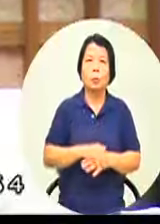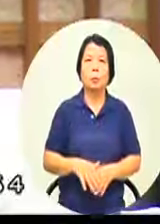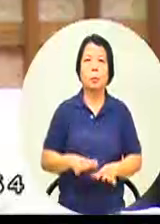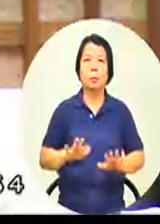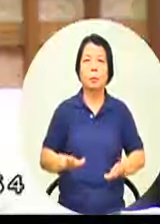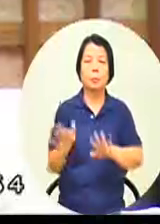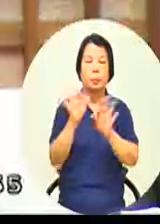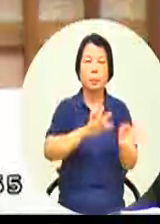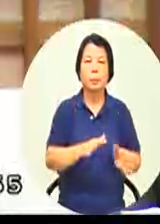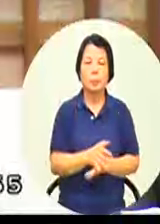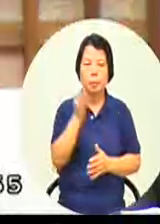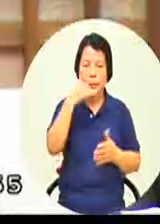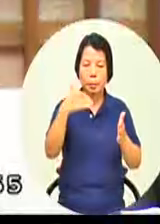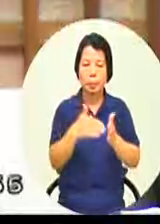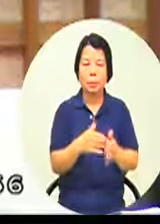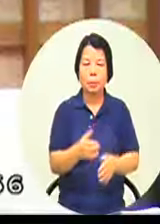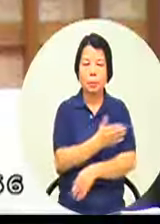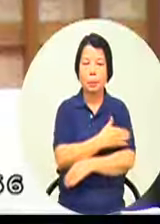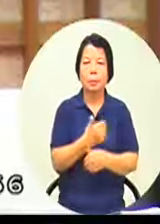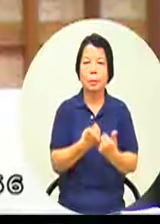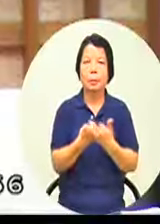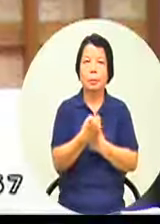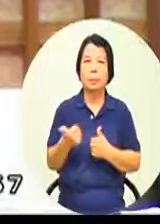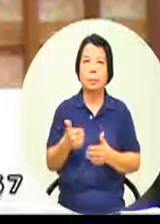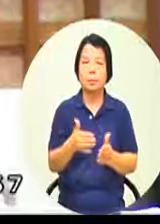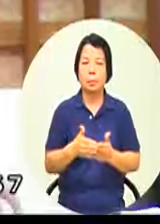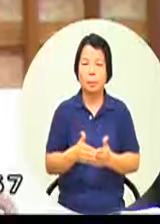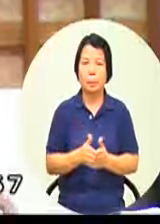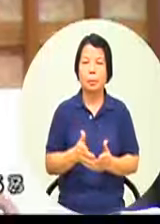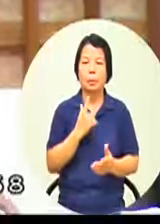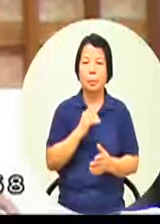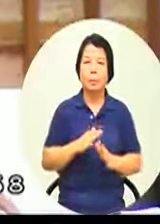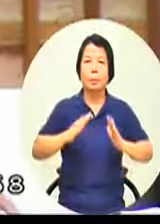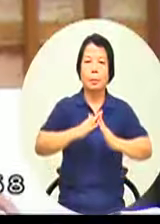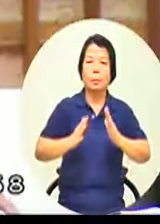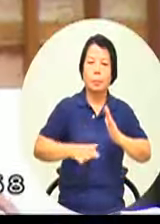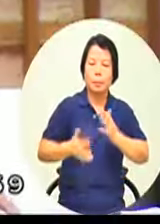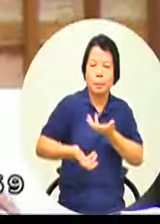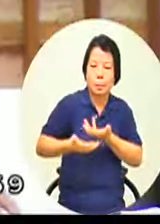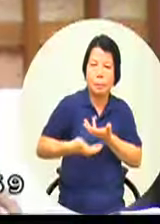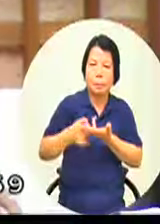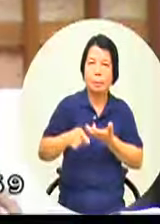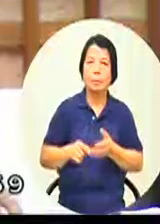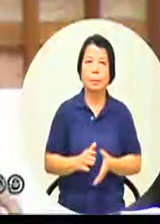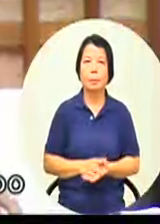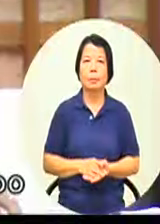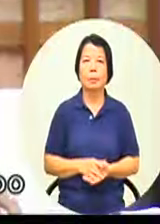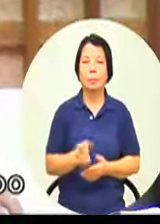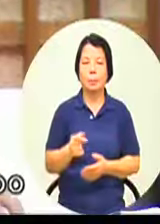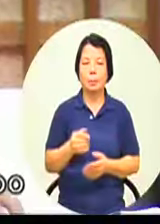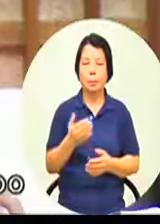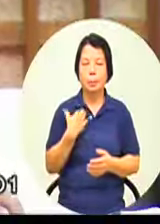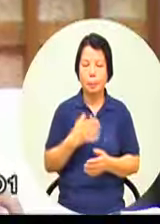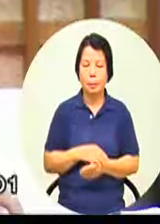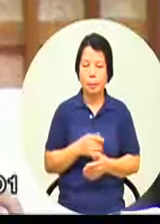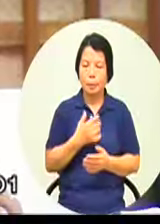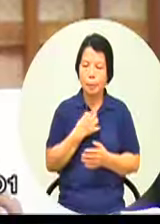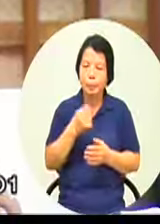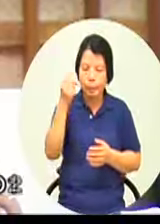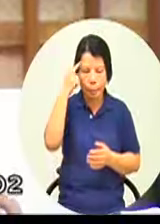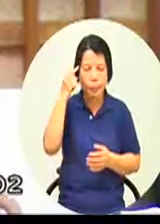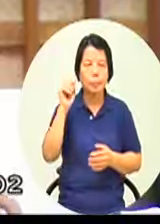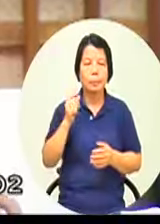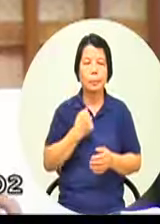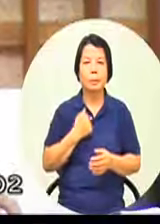刚看到美雅议员现在正式成为家庭的一个主妇，哦，她能够深深的体恤，也感受